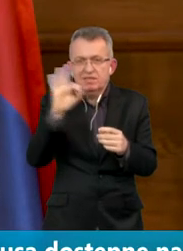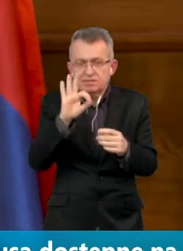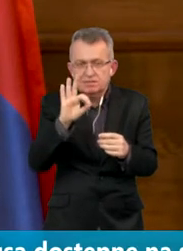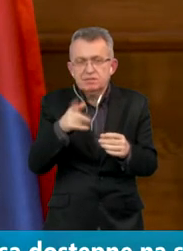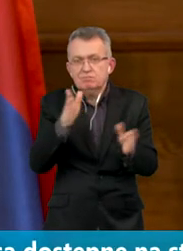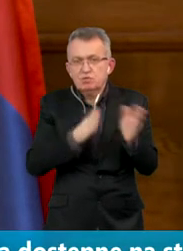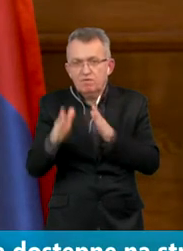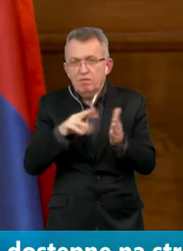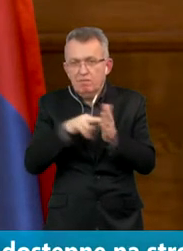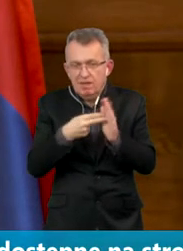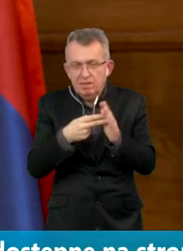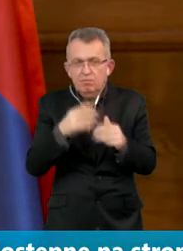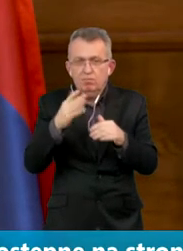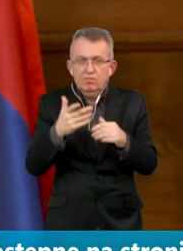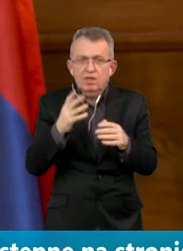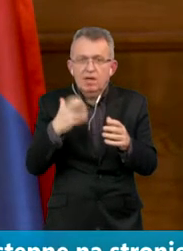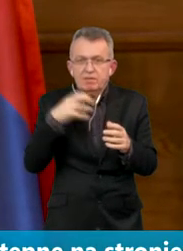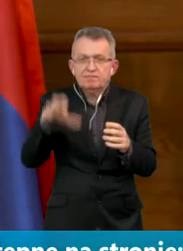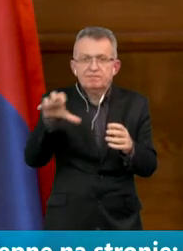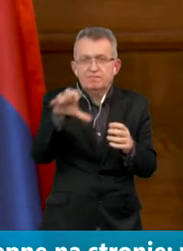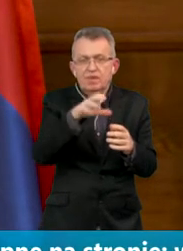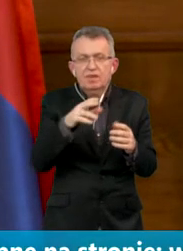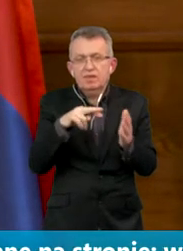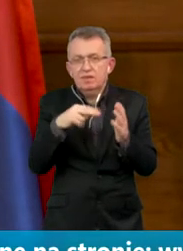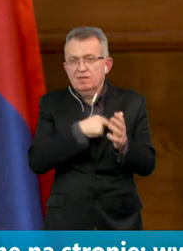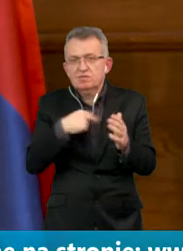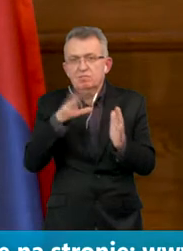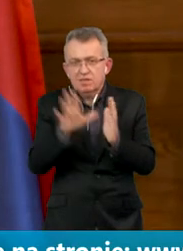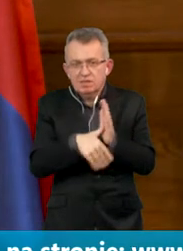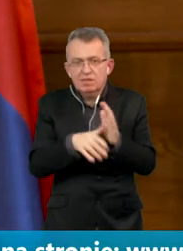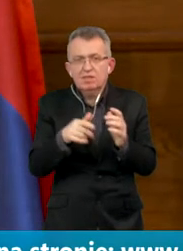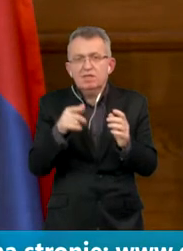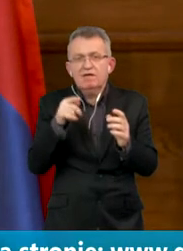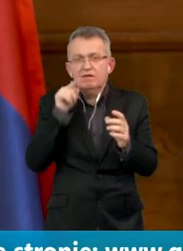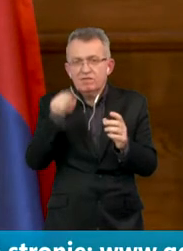przygotowuje takie obiekty. Staramy się lokować w tych częściach naszego miasta i w